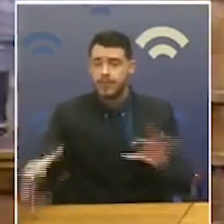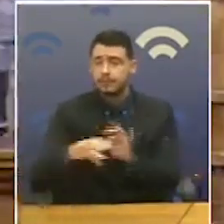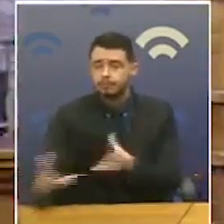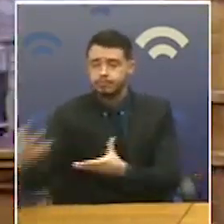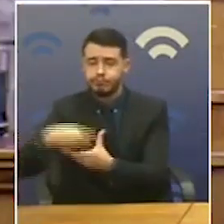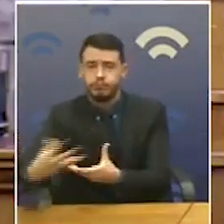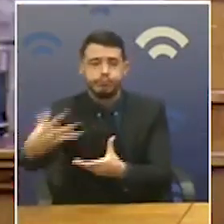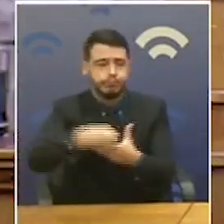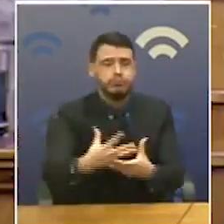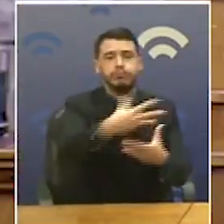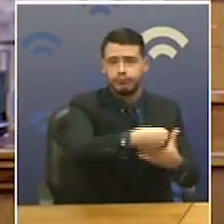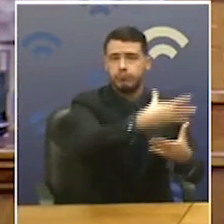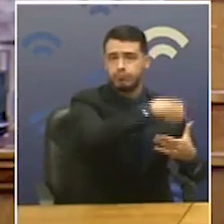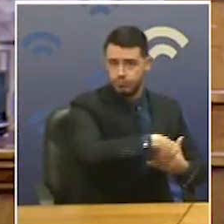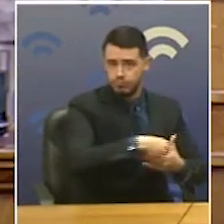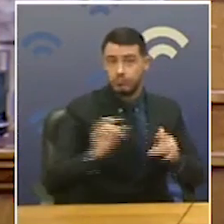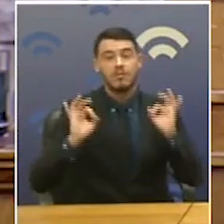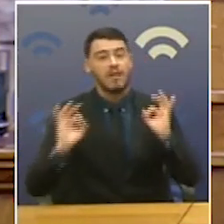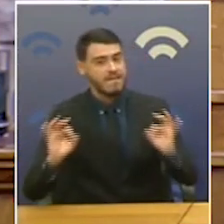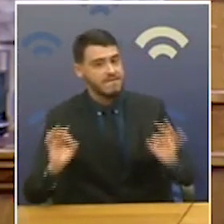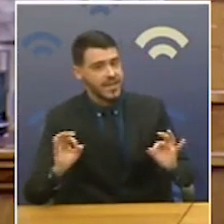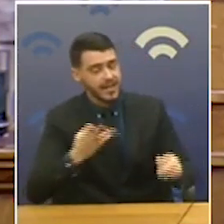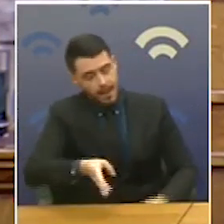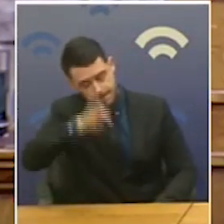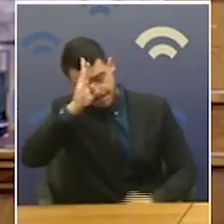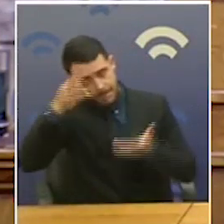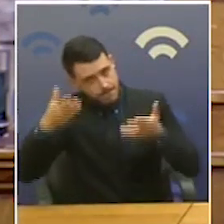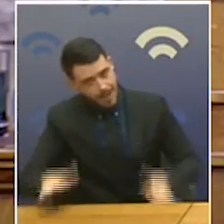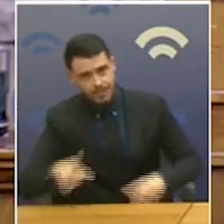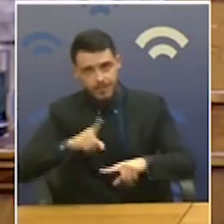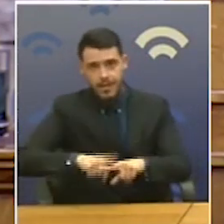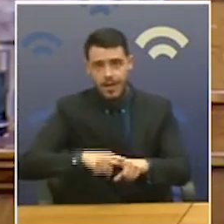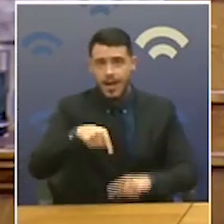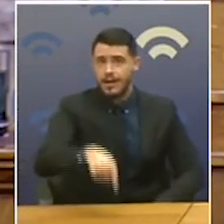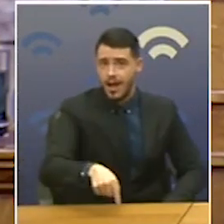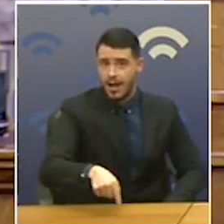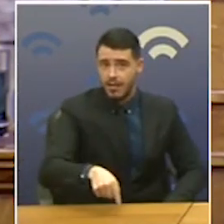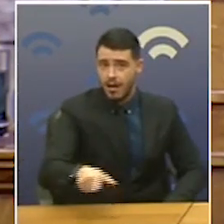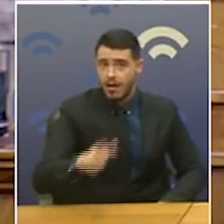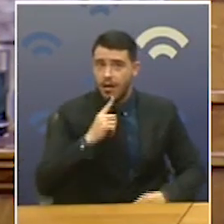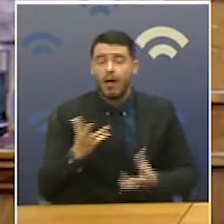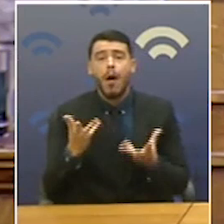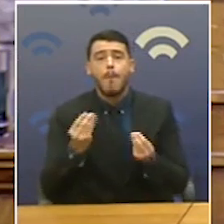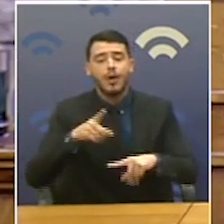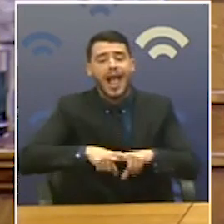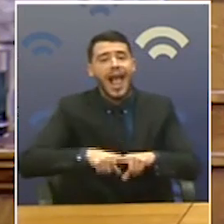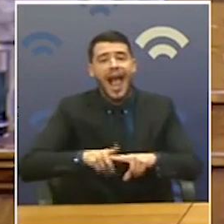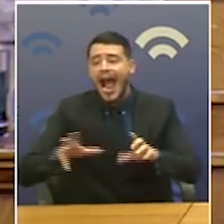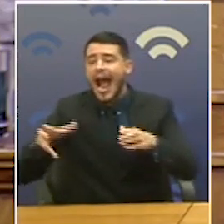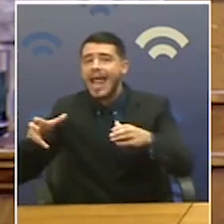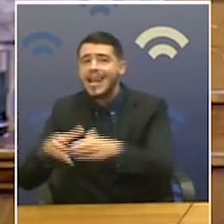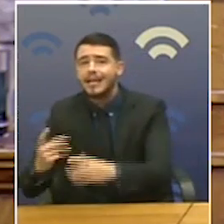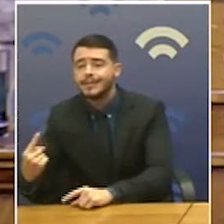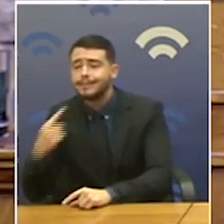Πλήρωσε βέβαια υψηλό τίμημα. Με την απώλεια ιστορικών αιστείων του ελληνισμού, χωρίς